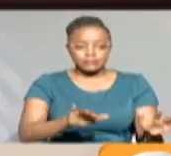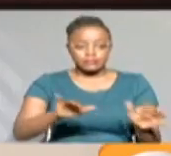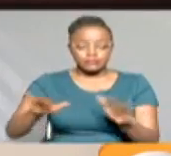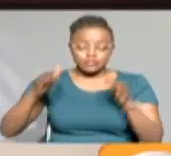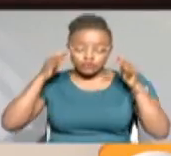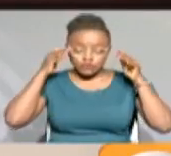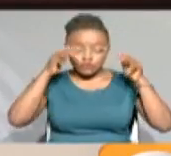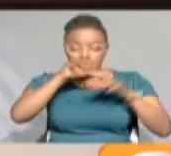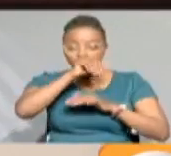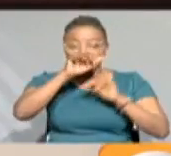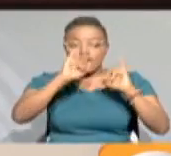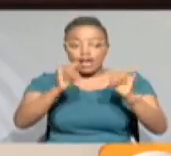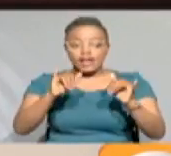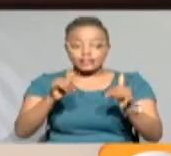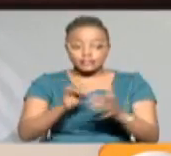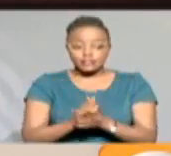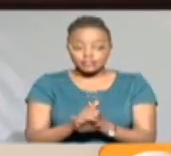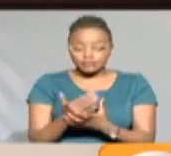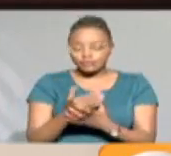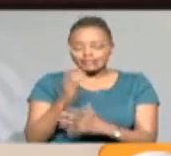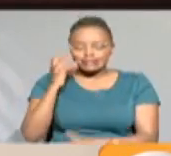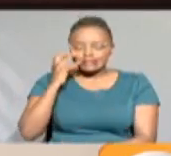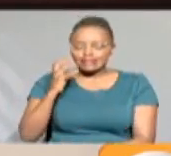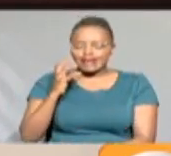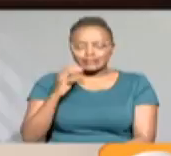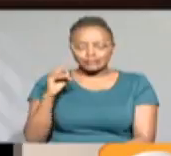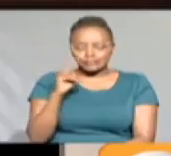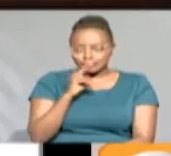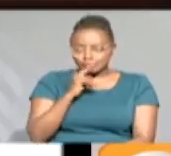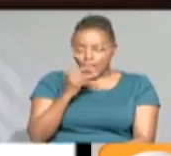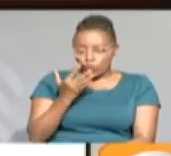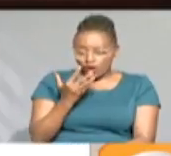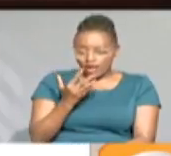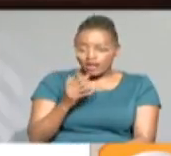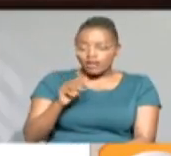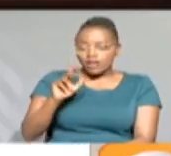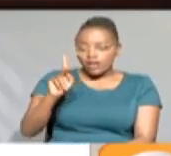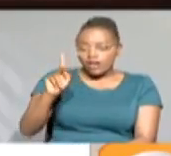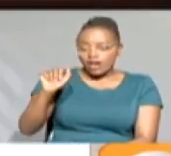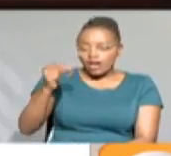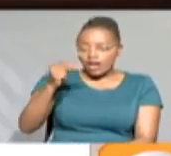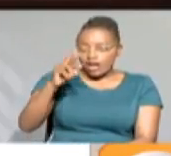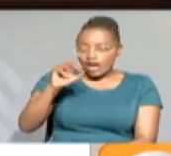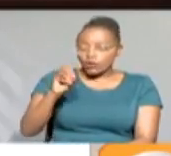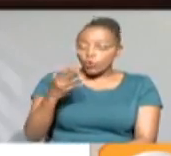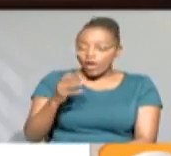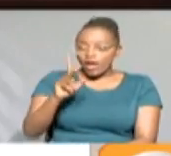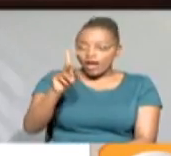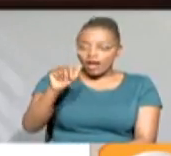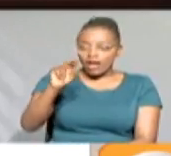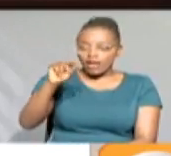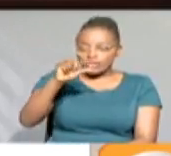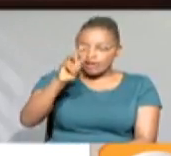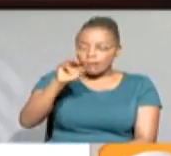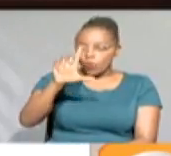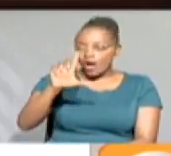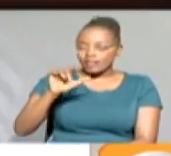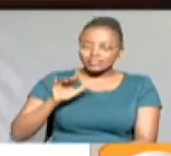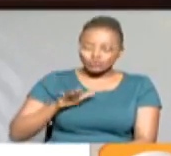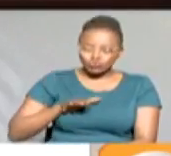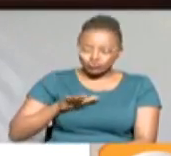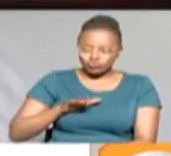Na tukiangazia mengine ni kwamba huzuni imetanda katika boma moja katika kijiji cha Kahaaro eneo bunge la Kangema baada ya Ajuza wa